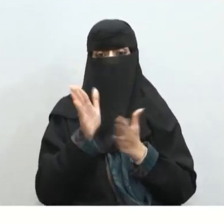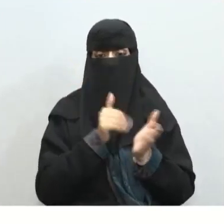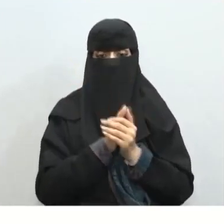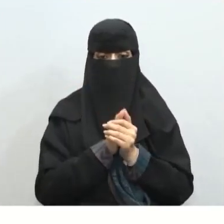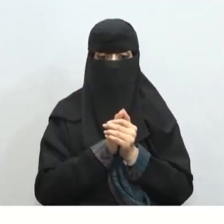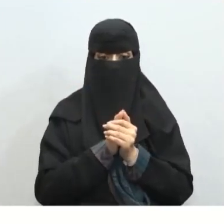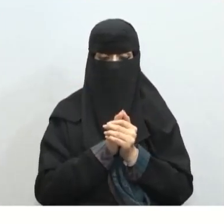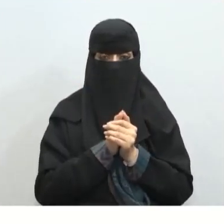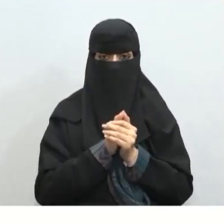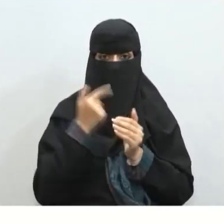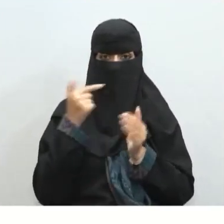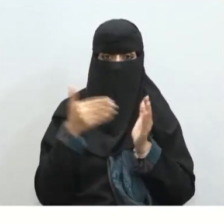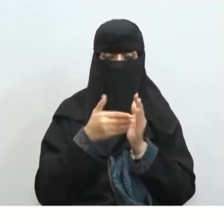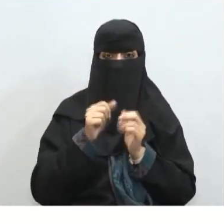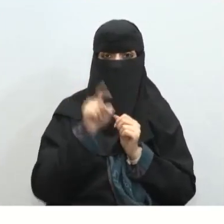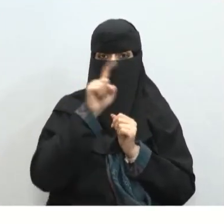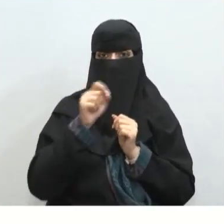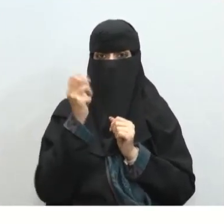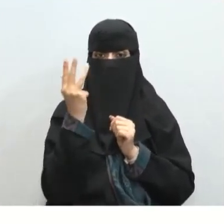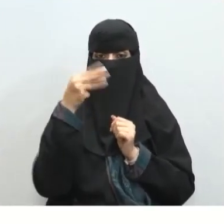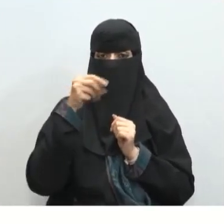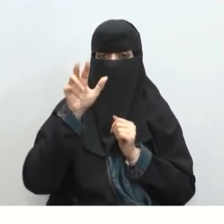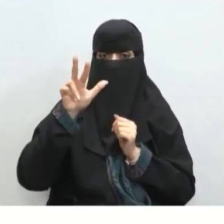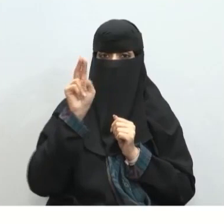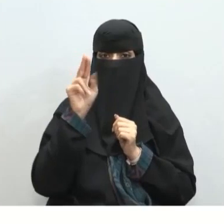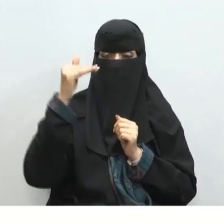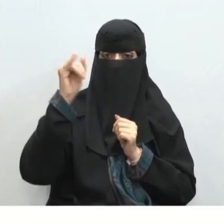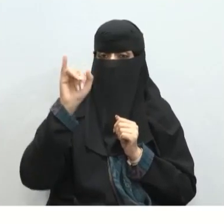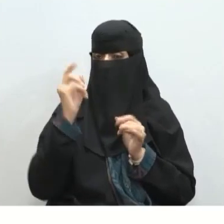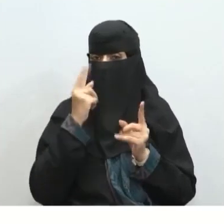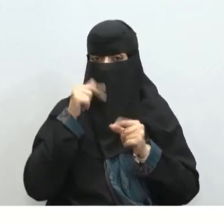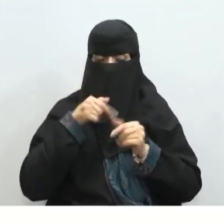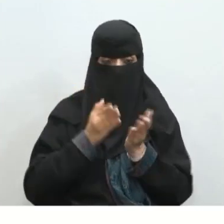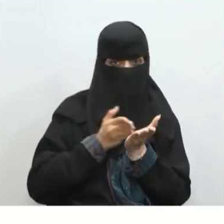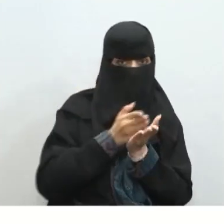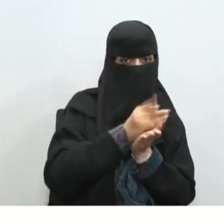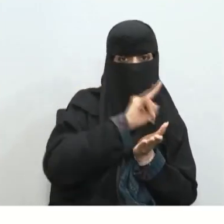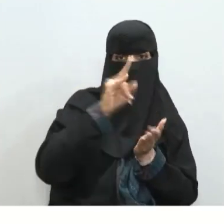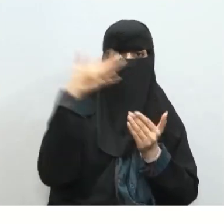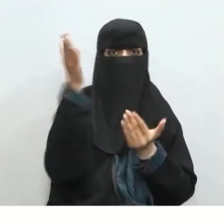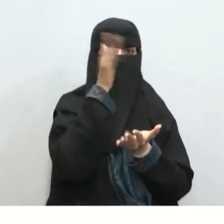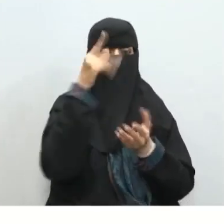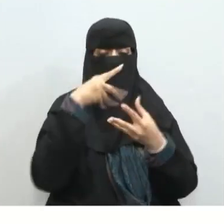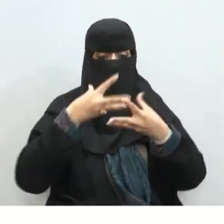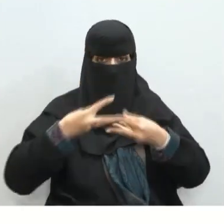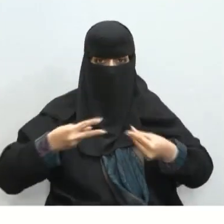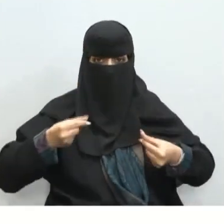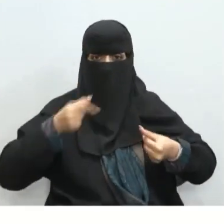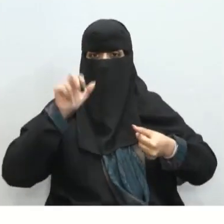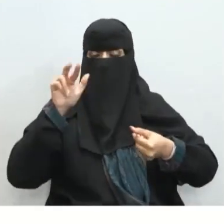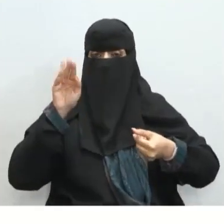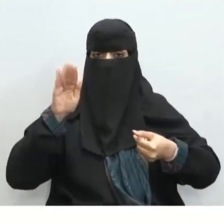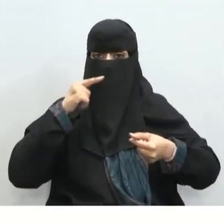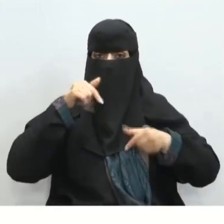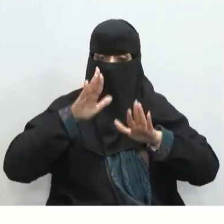الاكسجين السؤال 30 التخمر هو عباره عن مسار لاهوائي يتبع التحلل السكري